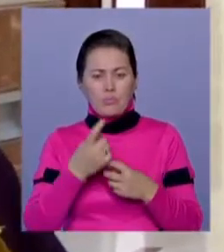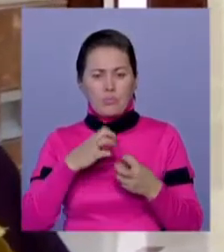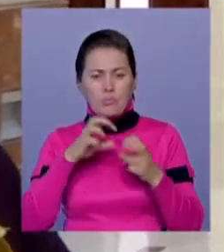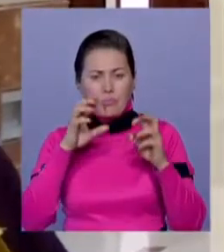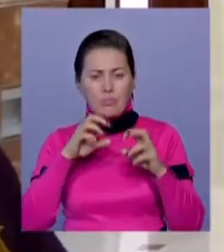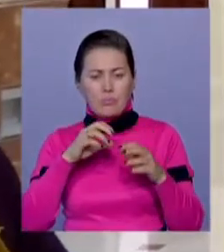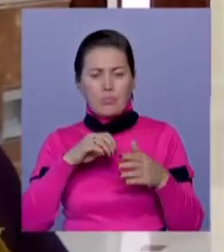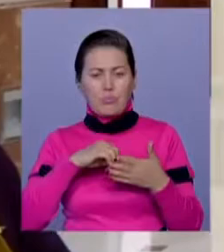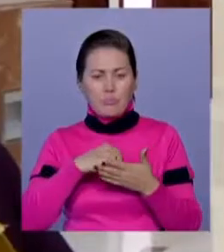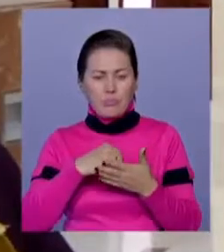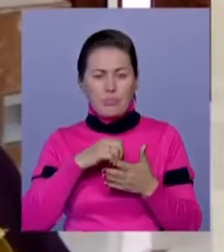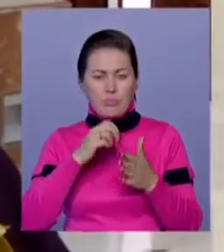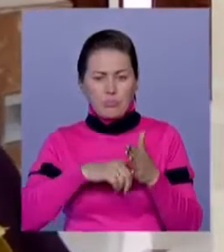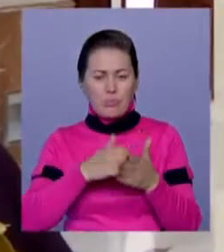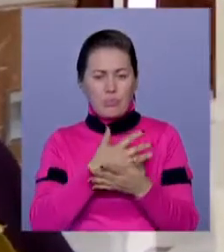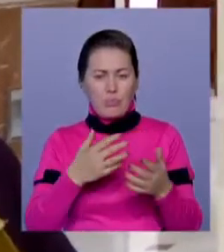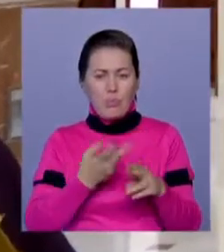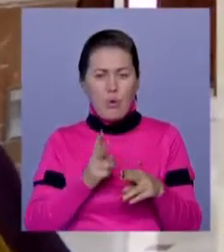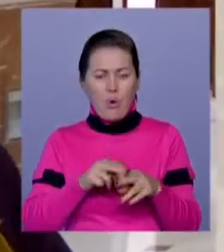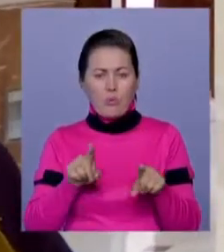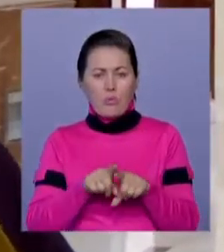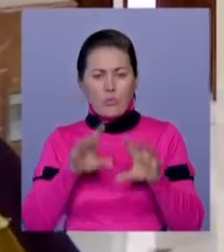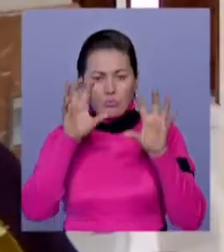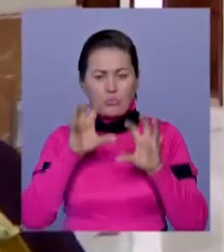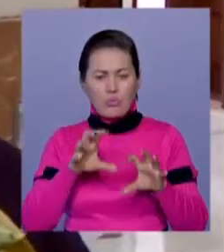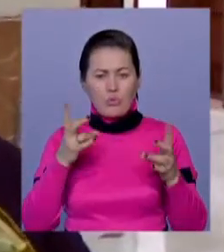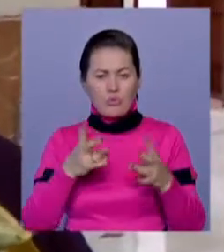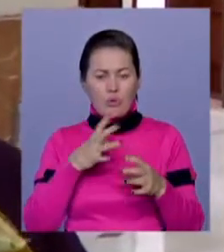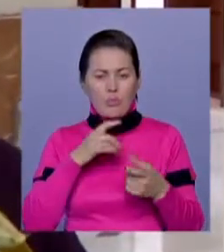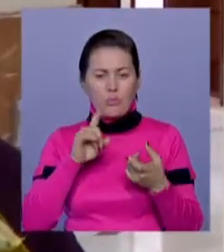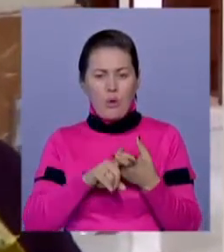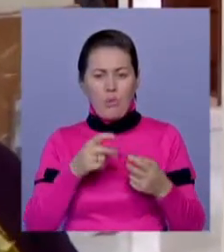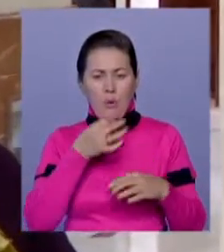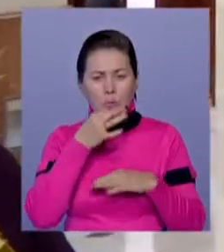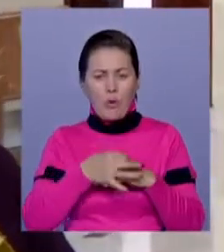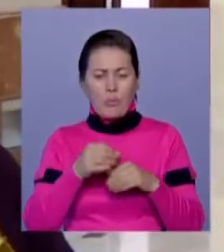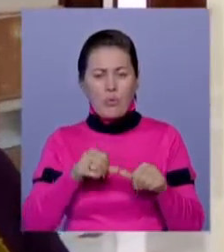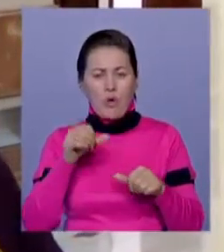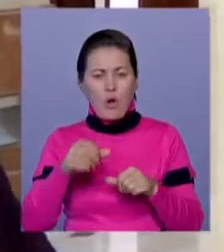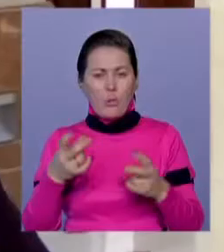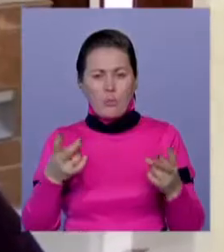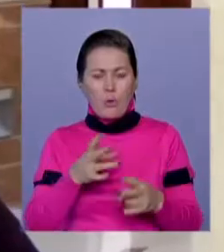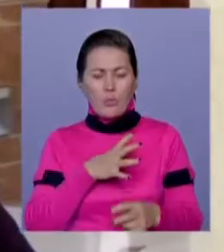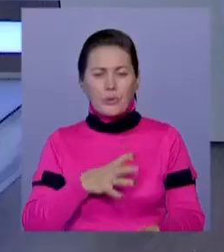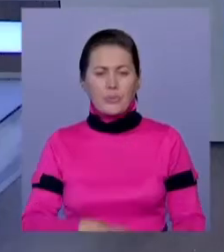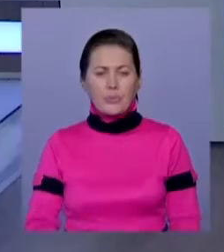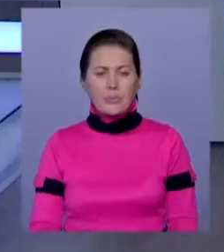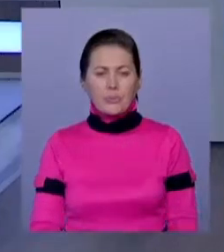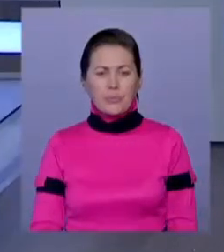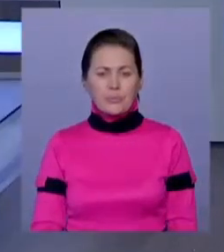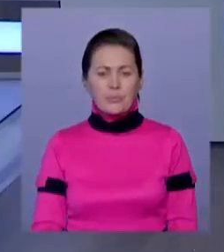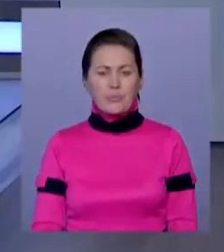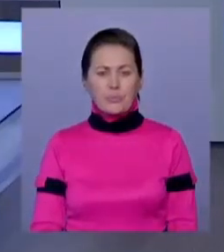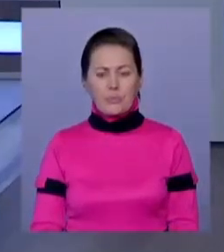түрде бекітсек, осы мәселелерге жол беріп қоямыз. Сол себепті бұған аса жауапкершілікпен қарауға тиіспіз.